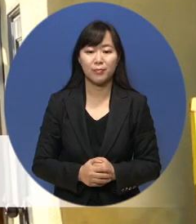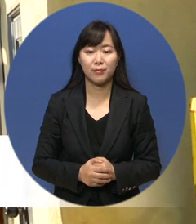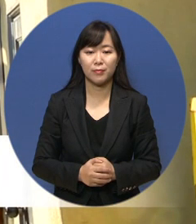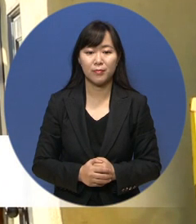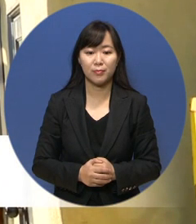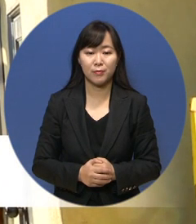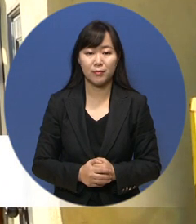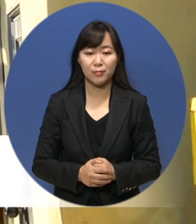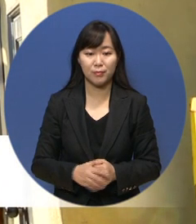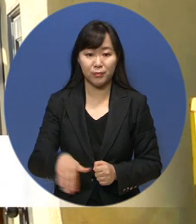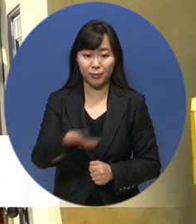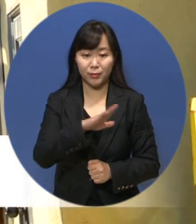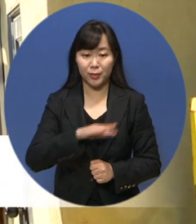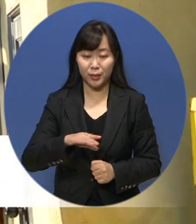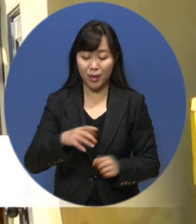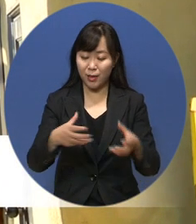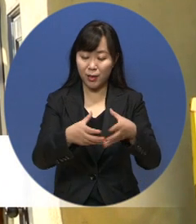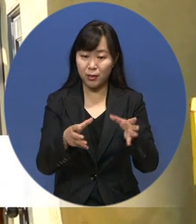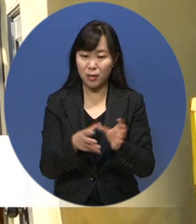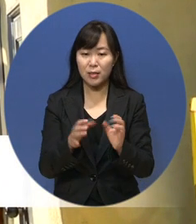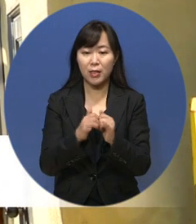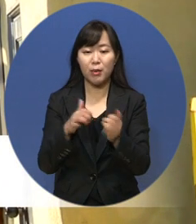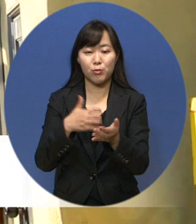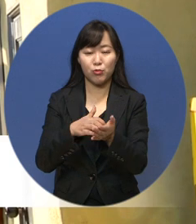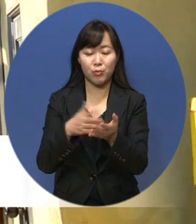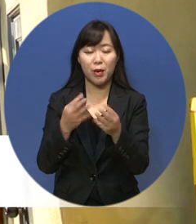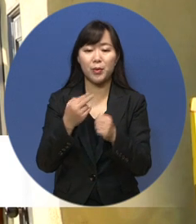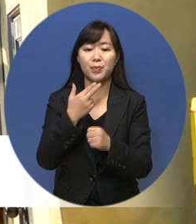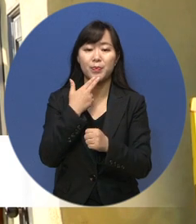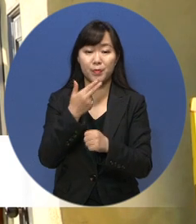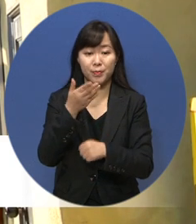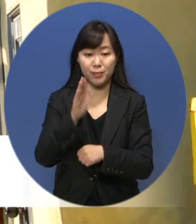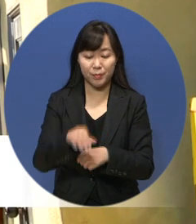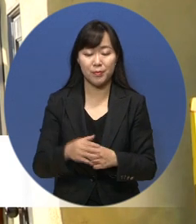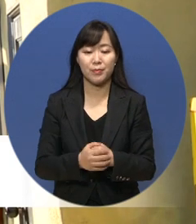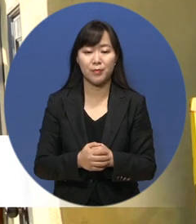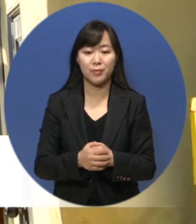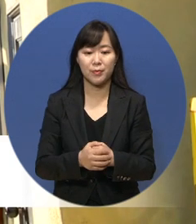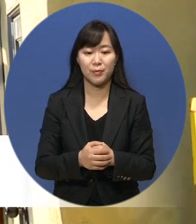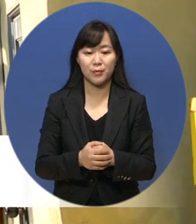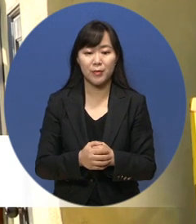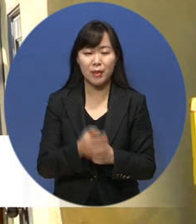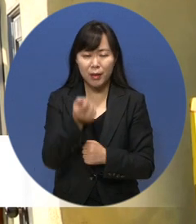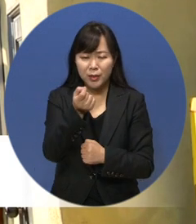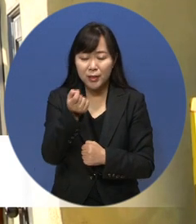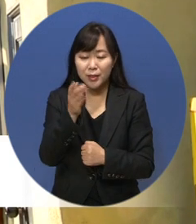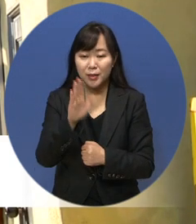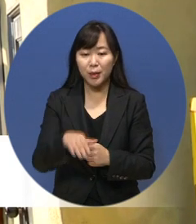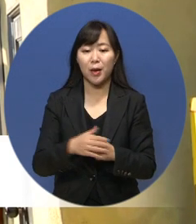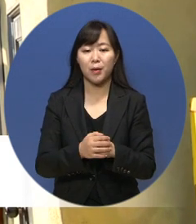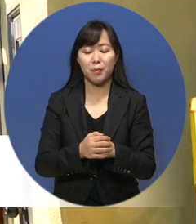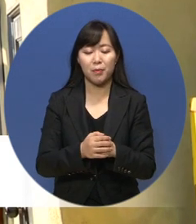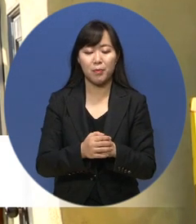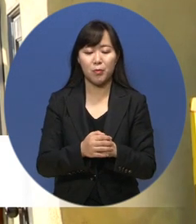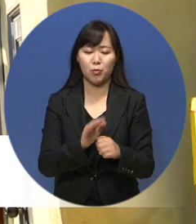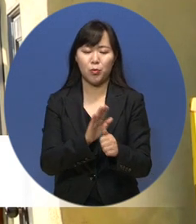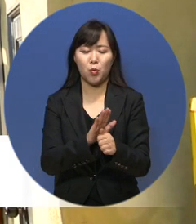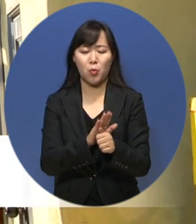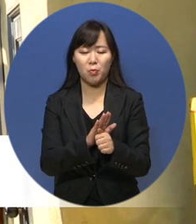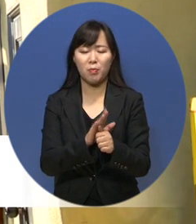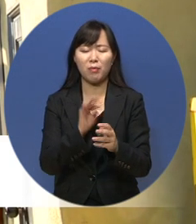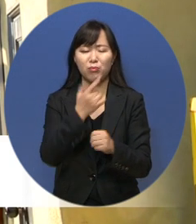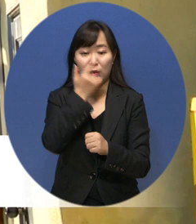저희 1 사랑에는 뭐 이런 그렇게 많지는 않아요 많지는 않은데 소소하게 나마 고 큰 도움은 안 되도